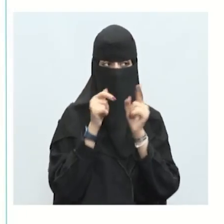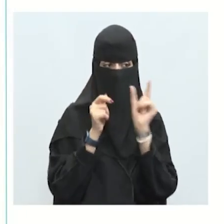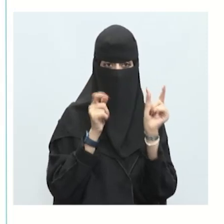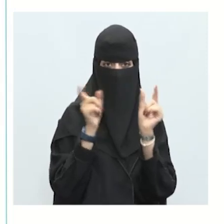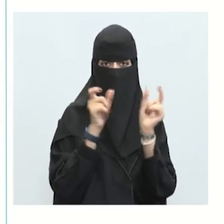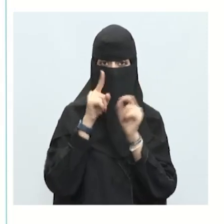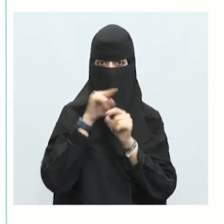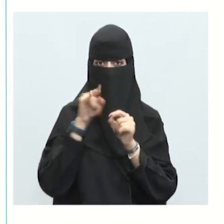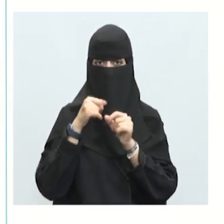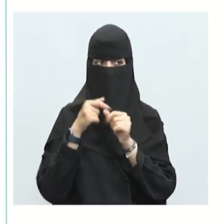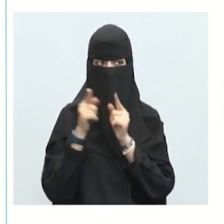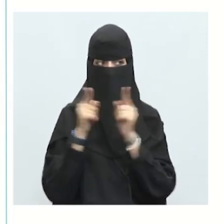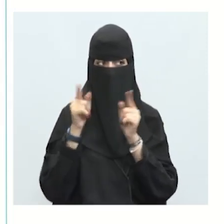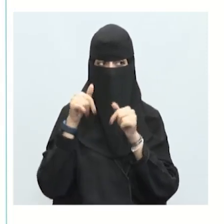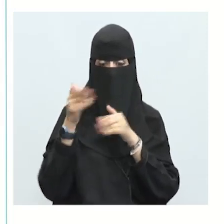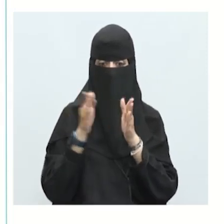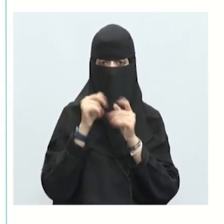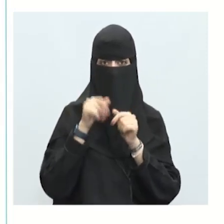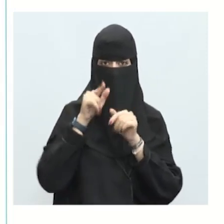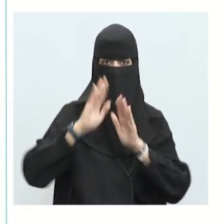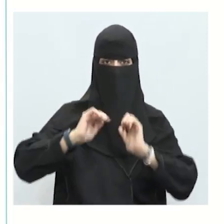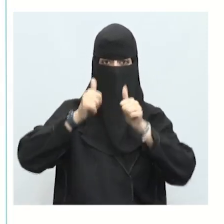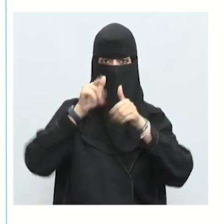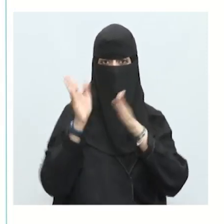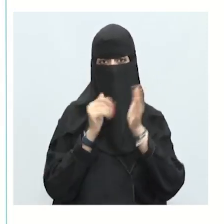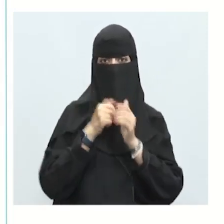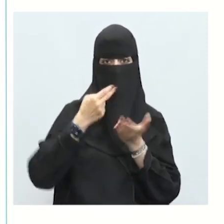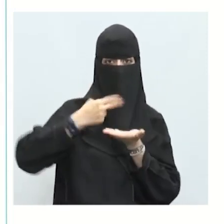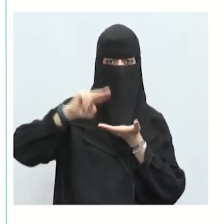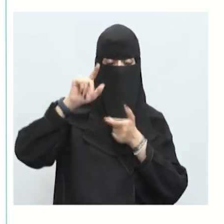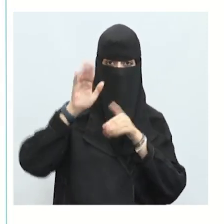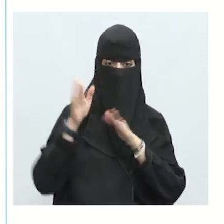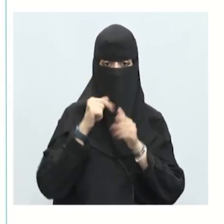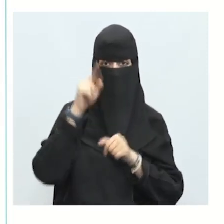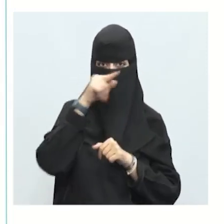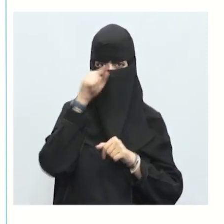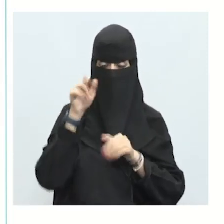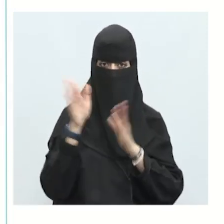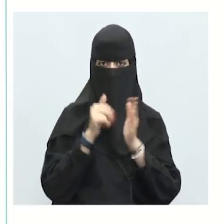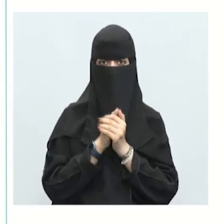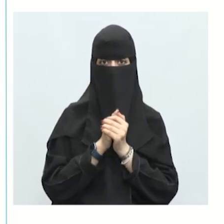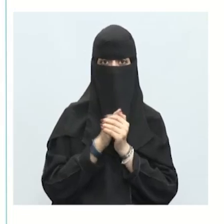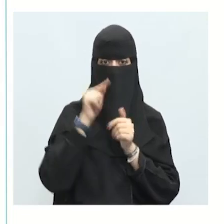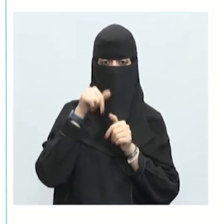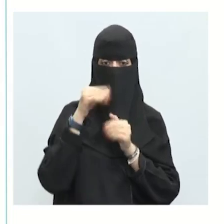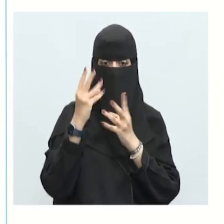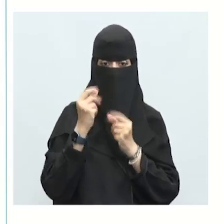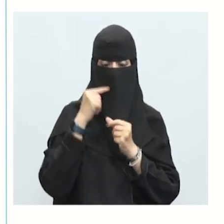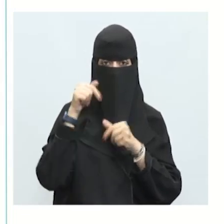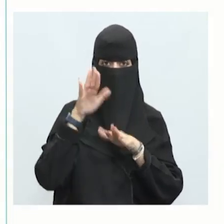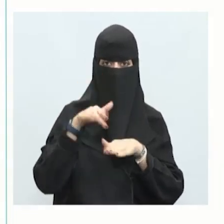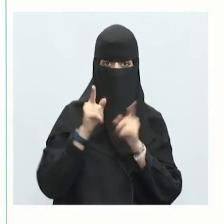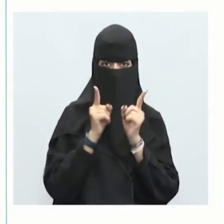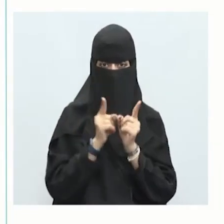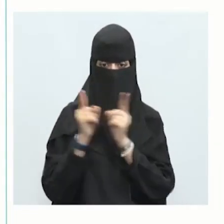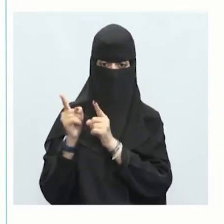في برنت لا يوجد مسافه بادئه فتظهر لنا رساله خطا انه خطا في